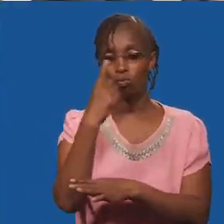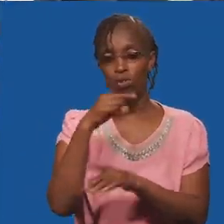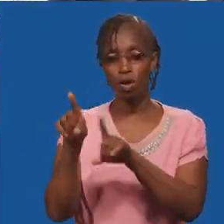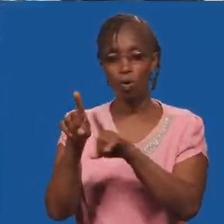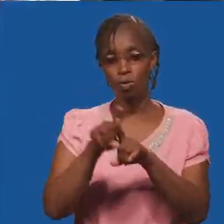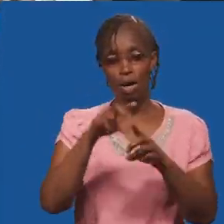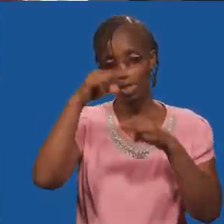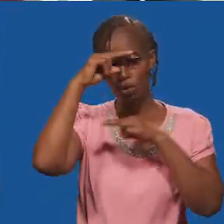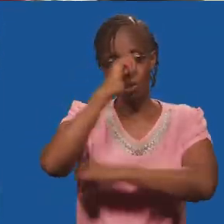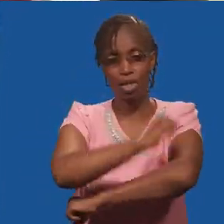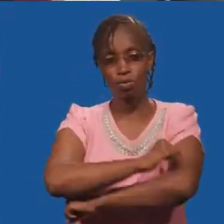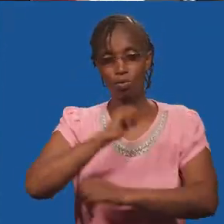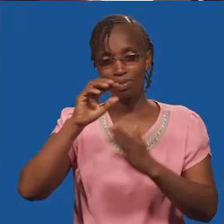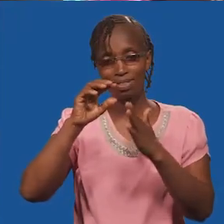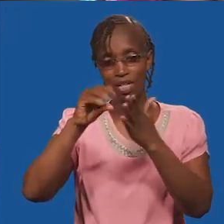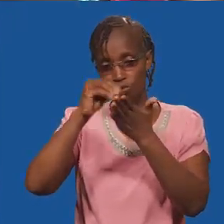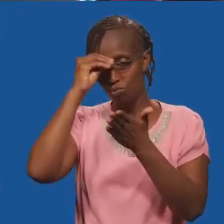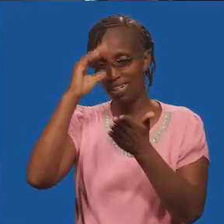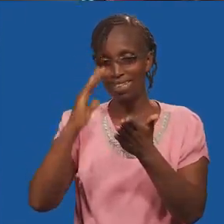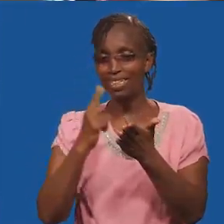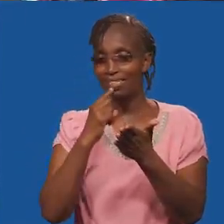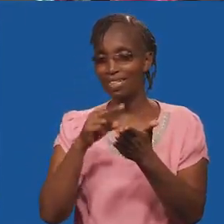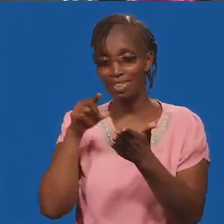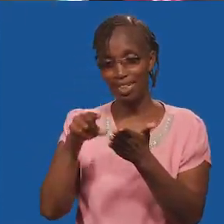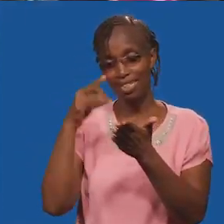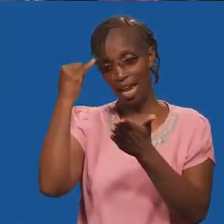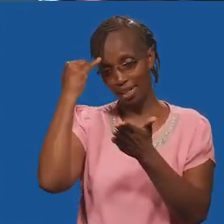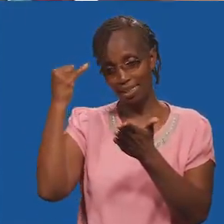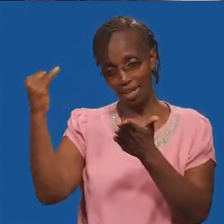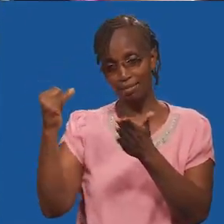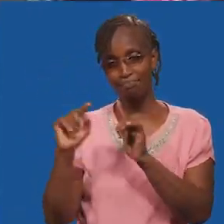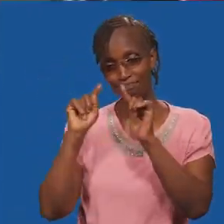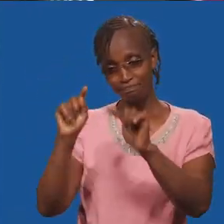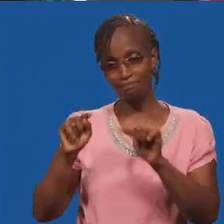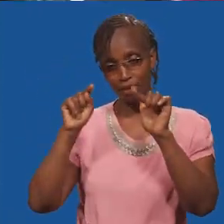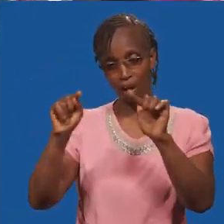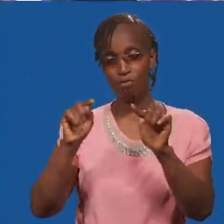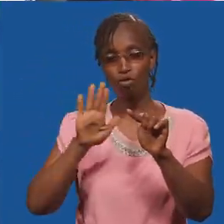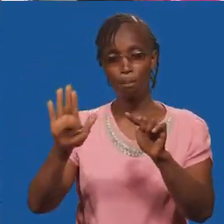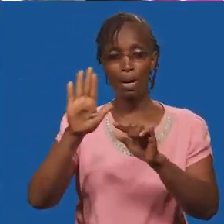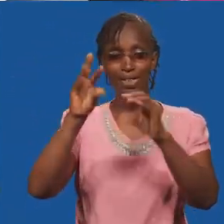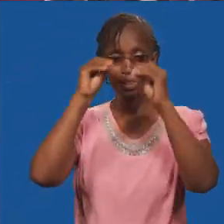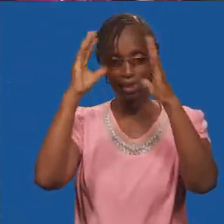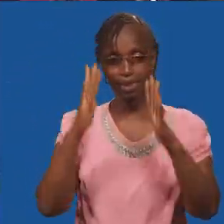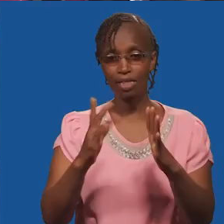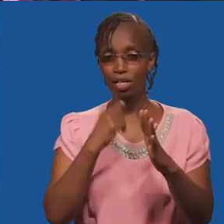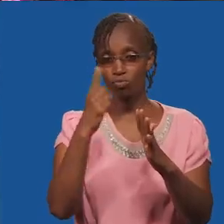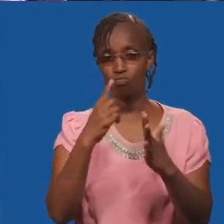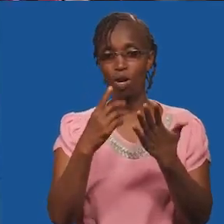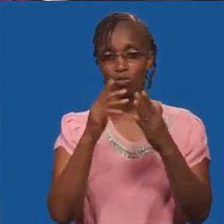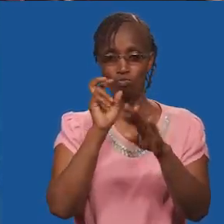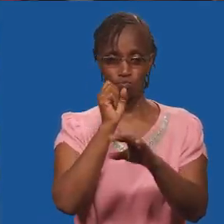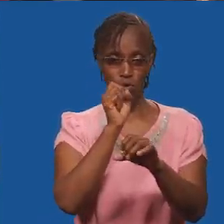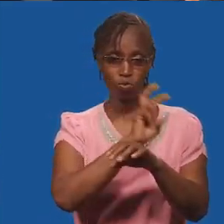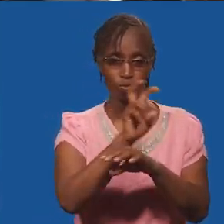Joa Ngujiri, mwanafunzi wa shule ya upili, alisema wazo hili lilitoka kwa walimu wake ambao walitoa wito kwa